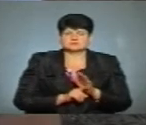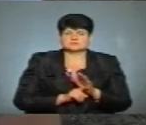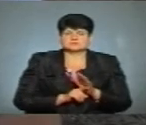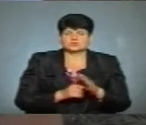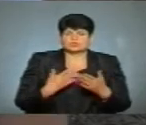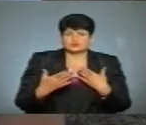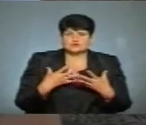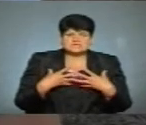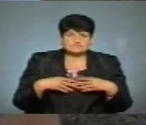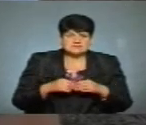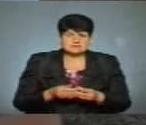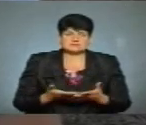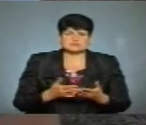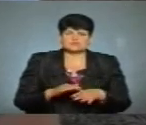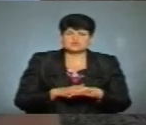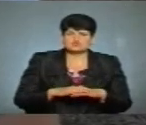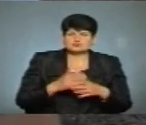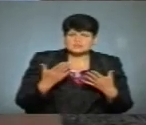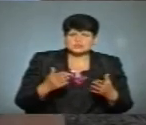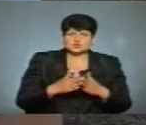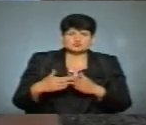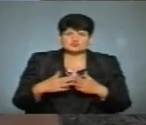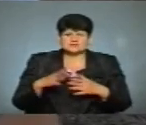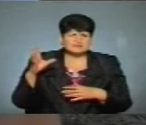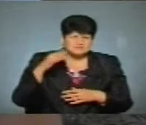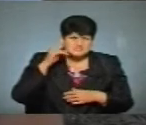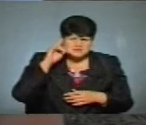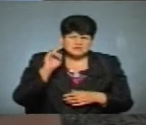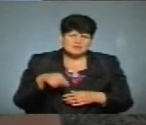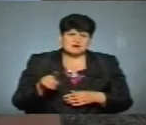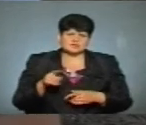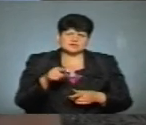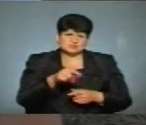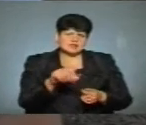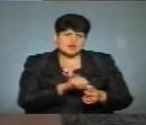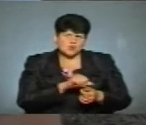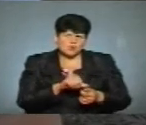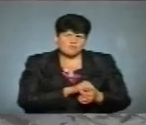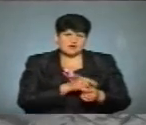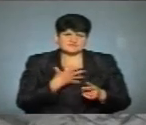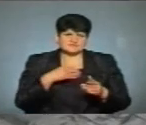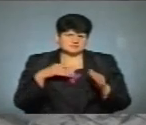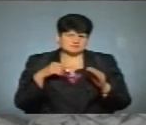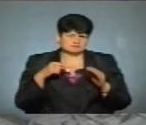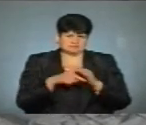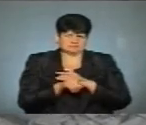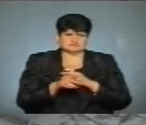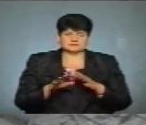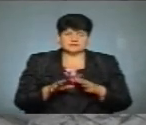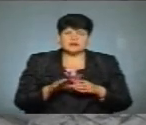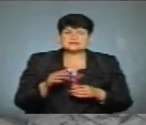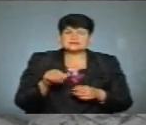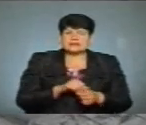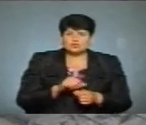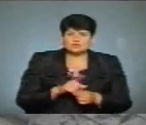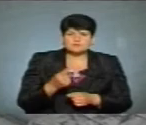відносин сім'ї, в суспільстві, сусіди. Вже всі все знали, що ти наркоман, всі від тебе ховалися. Наркотики Ігор Дідушок